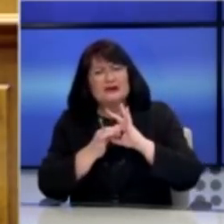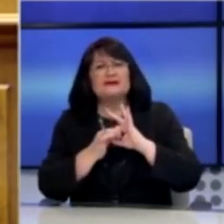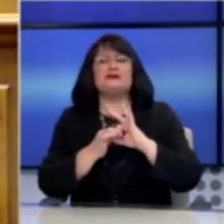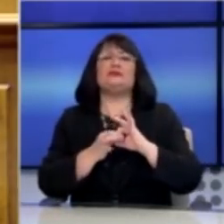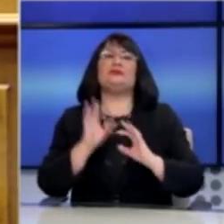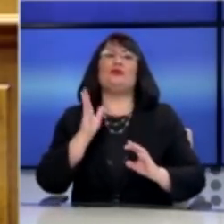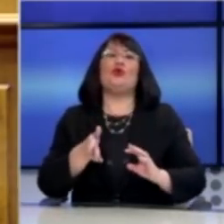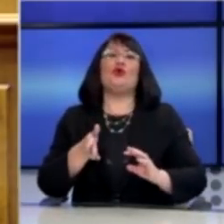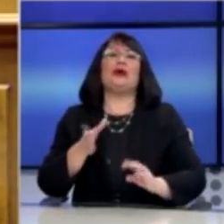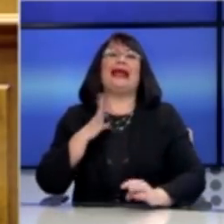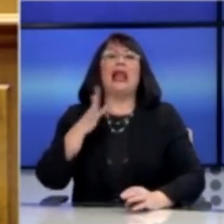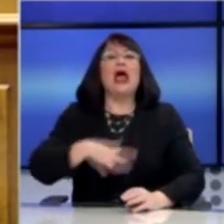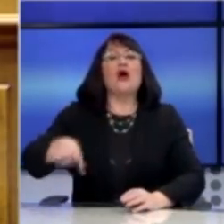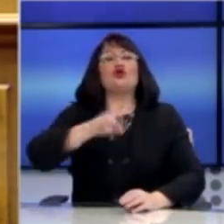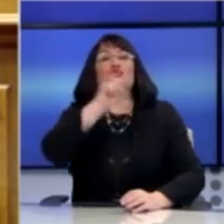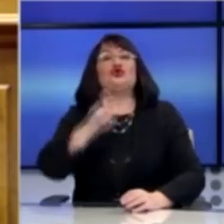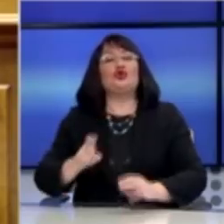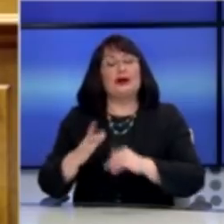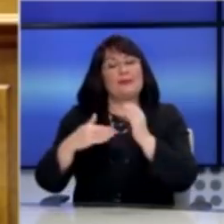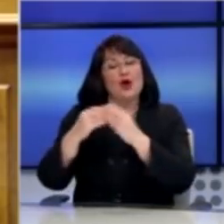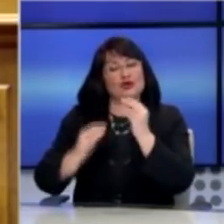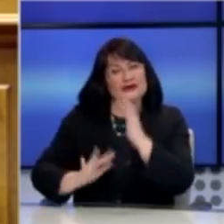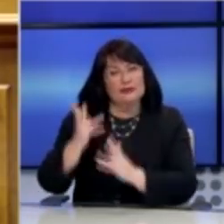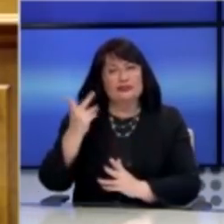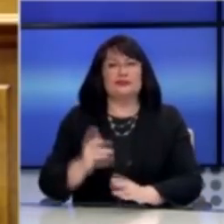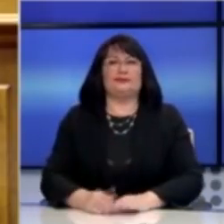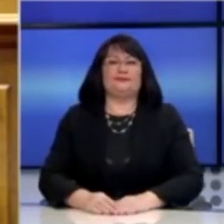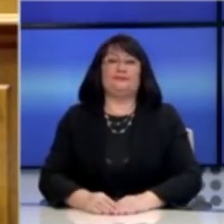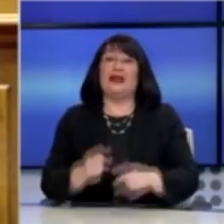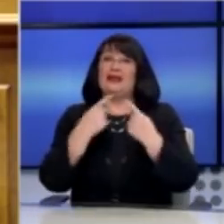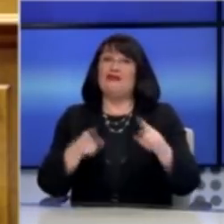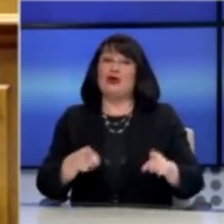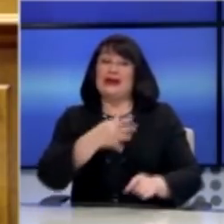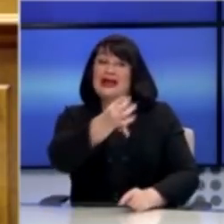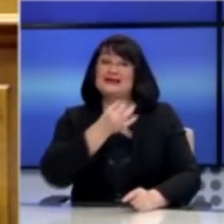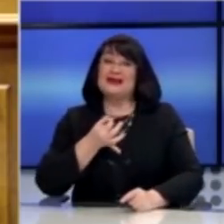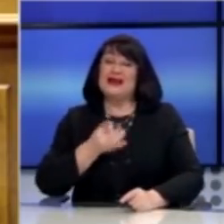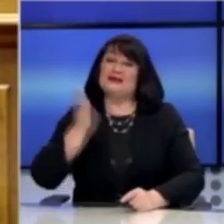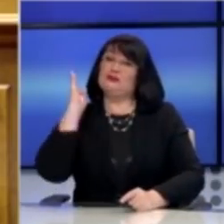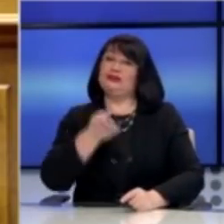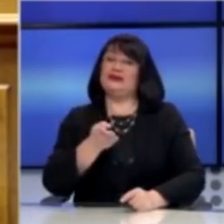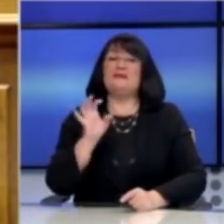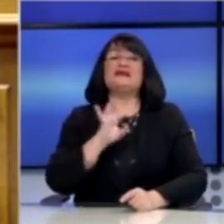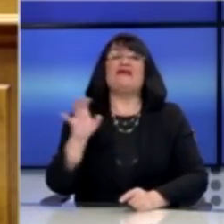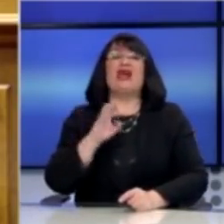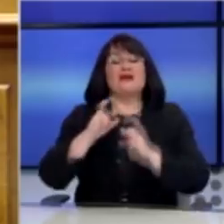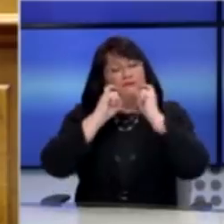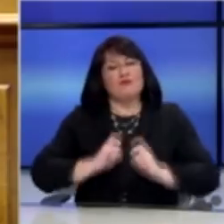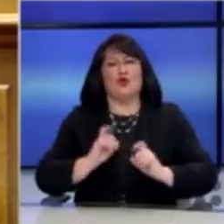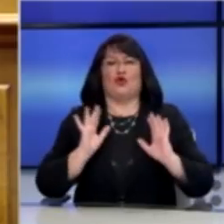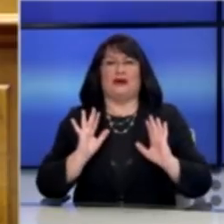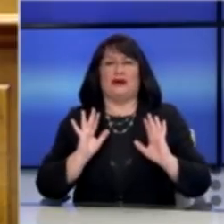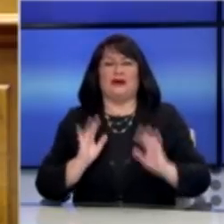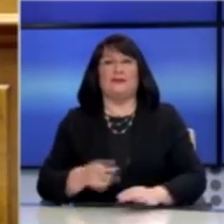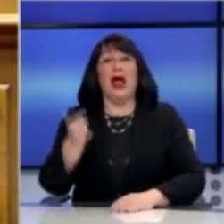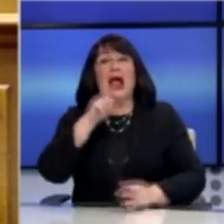βελτιώσει τη ζωή του λαού σε αντίθεση με την ψηφιακή καταστολή που μας φέρνετε εσείς. Μόνο αυτή η ριζική